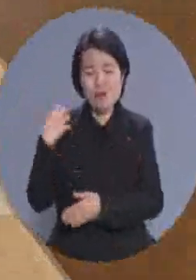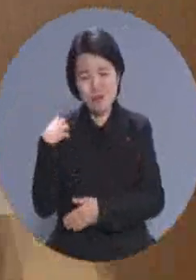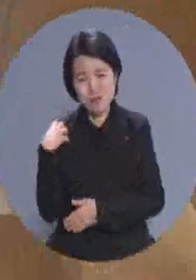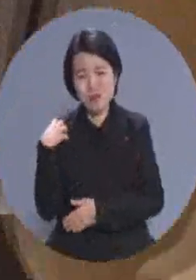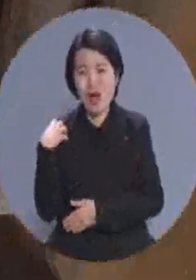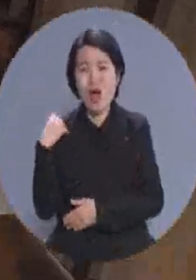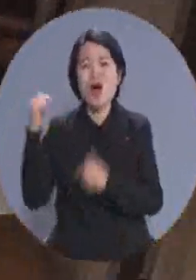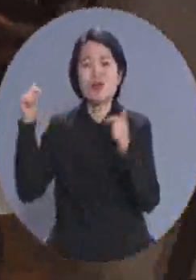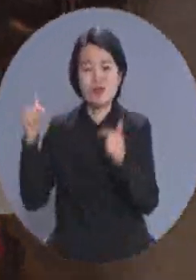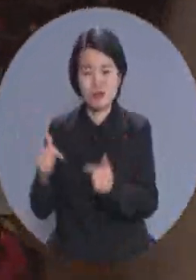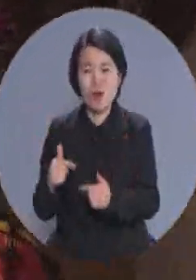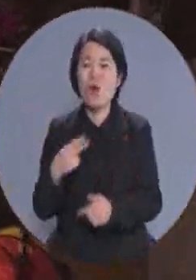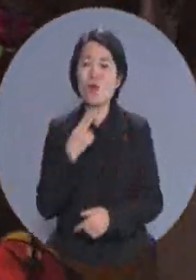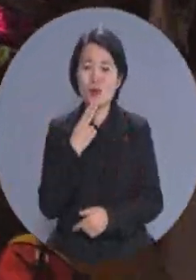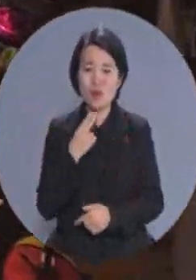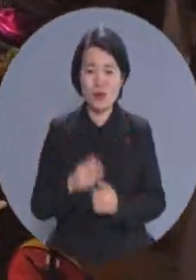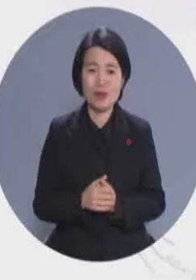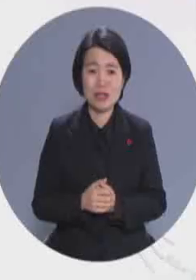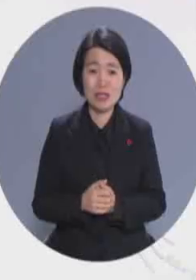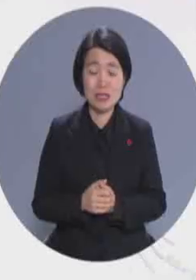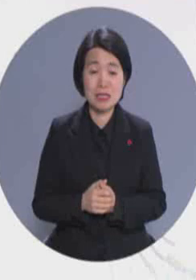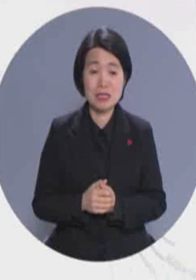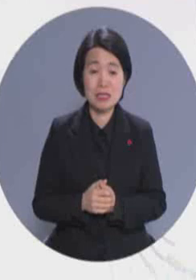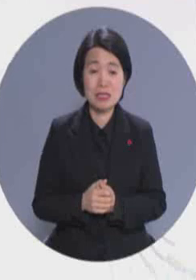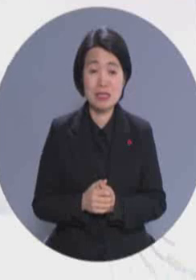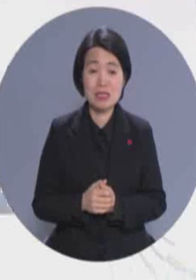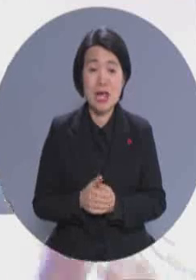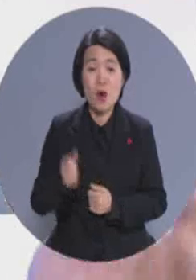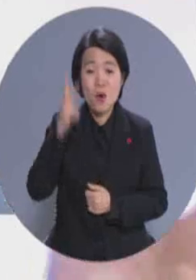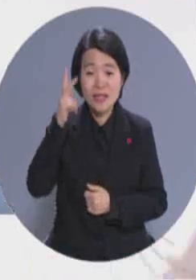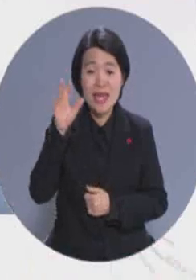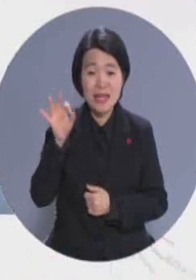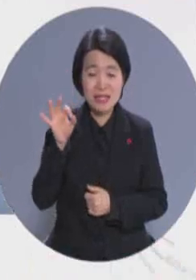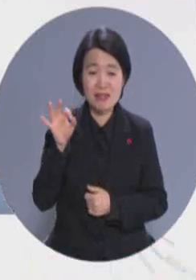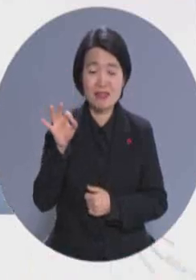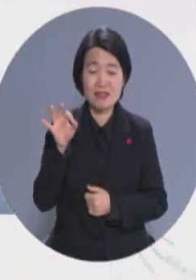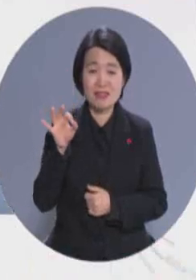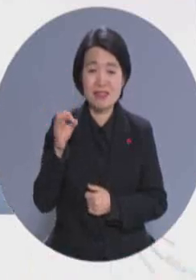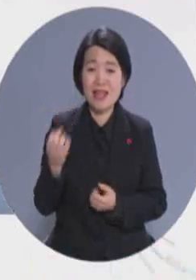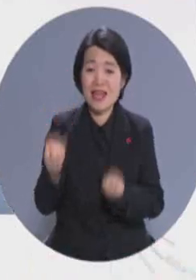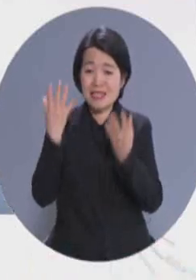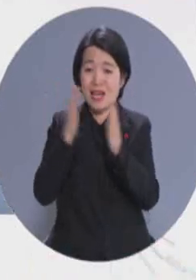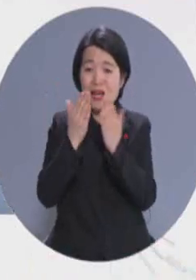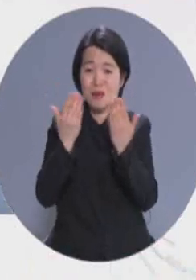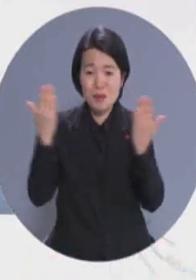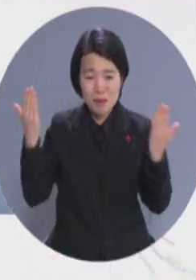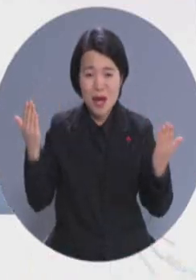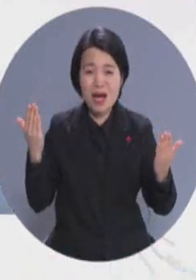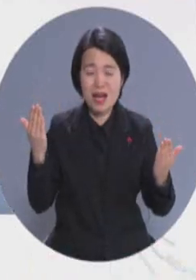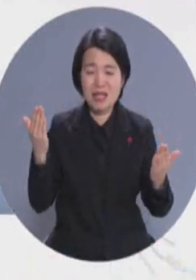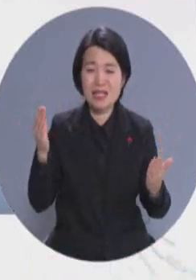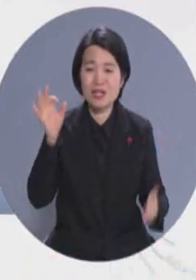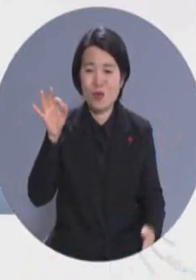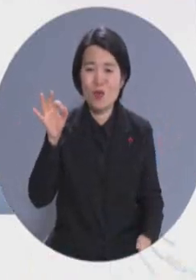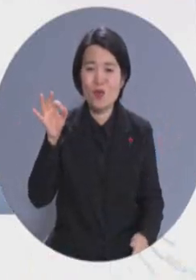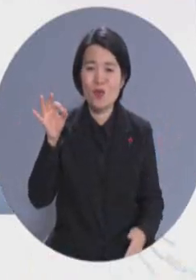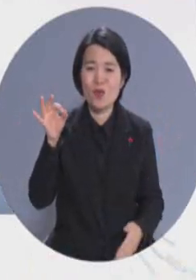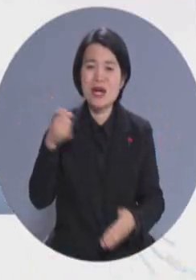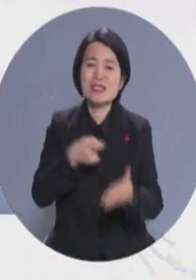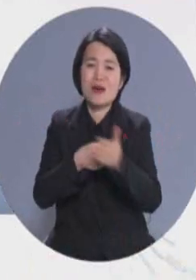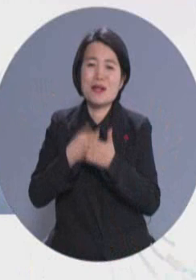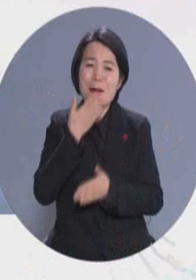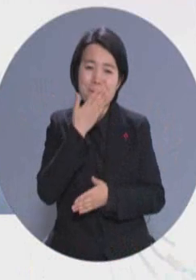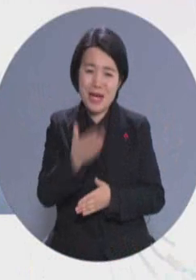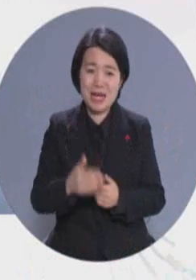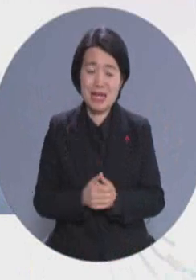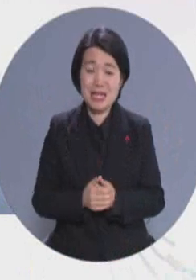이점도 갖고 있습니다 여기에서는 비용이 또 굉장히 컨벤션다는 또 많이 절감이 되니까